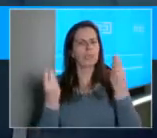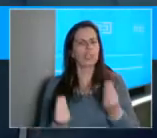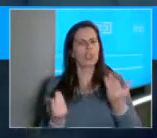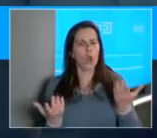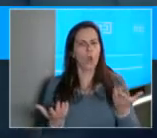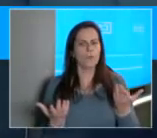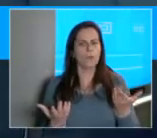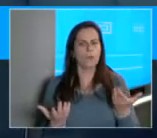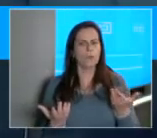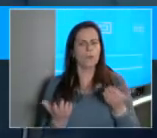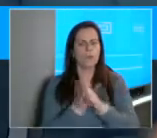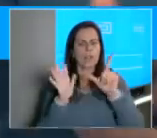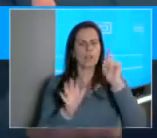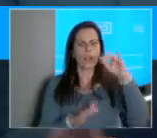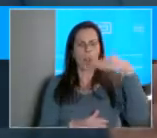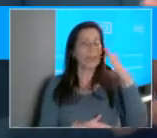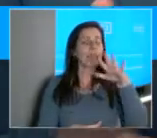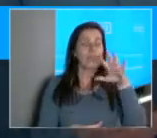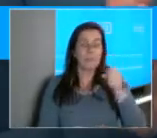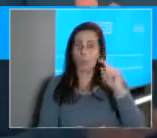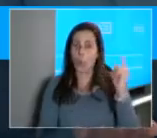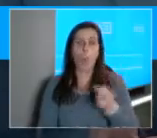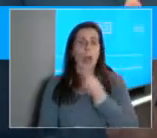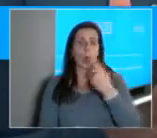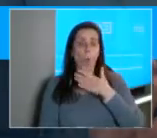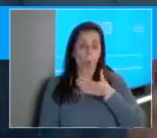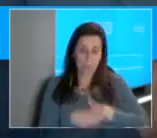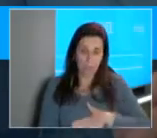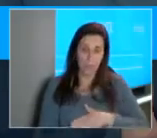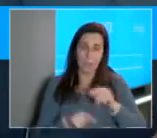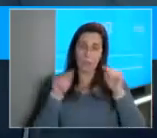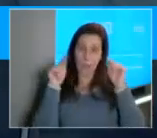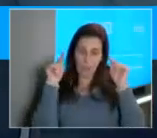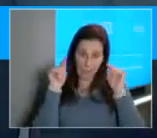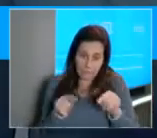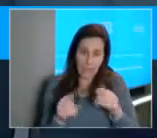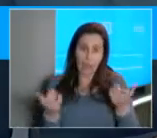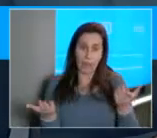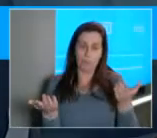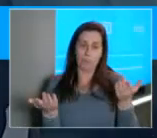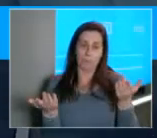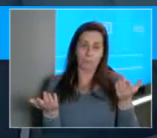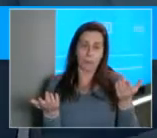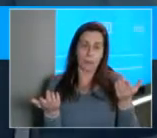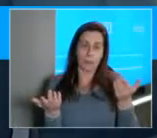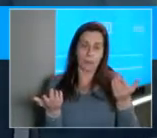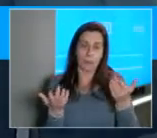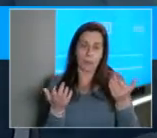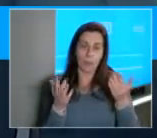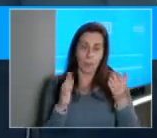לדעתך 17 שנים אחרי? בהנחה שכולנו רוצים להגיע לאיזה אולי מסלול